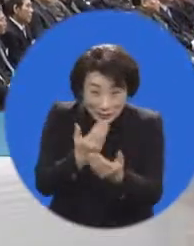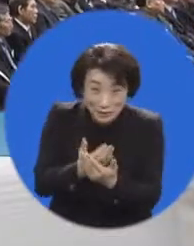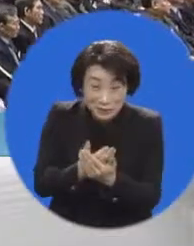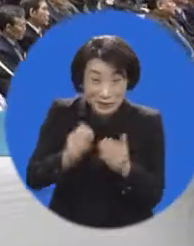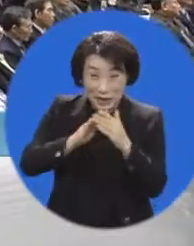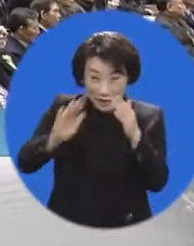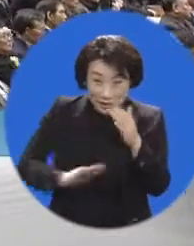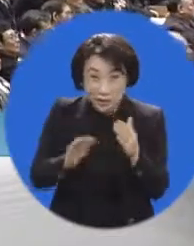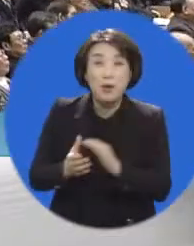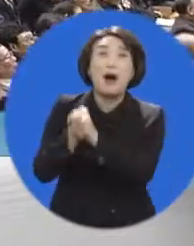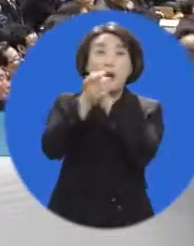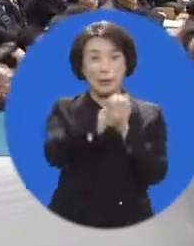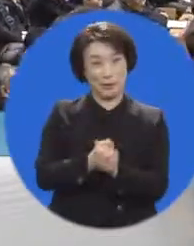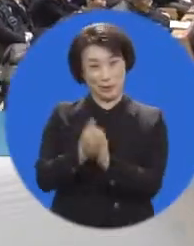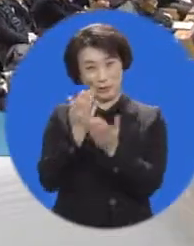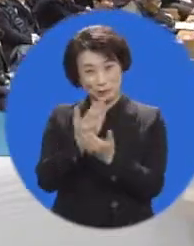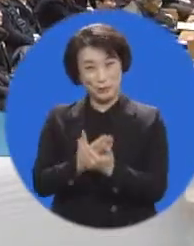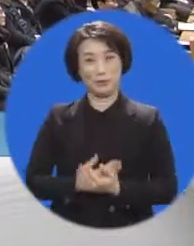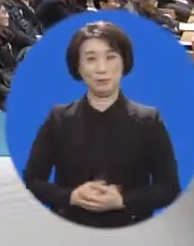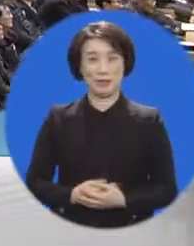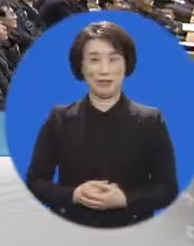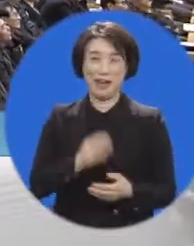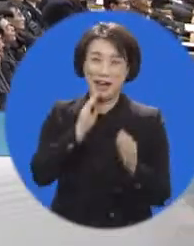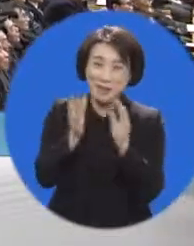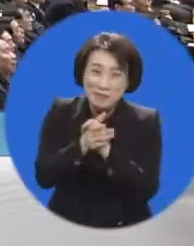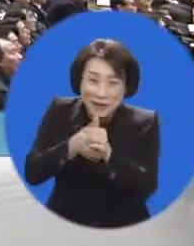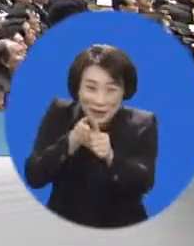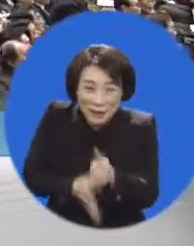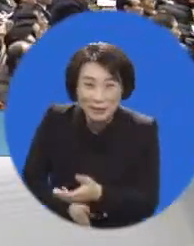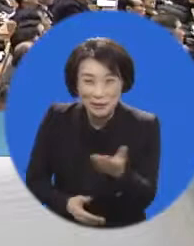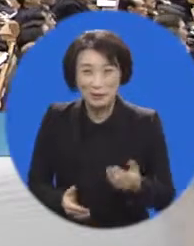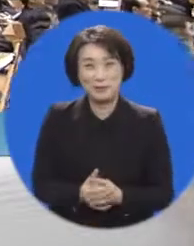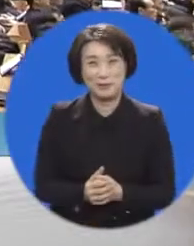가정이 화목하게 하시옵소서. 아멘 합시다.